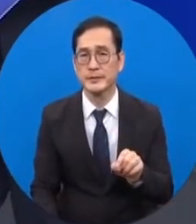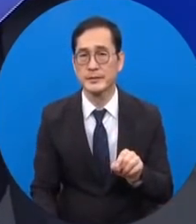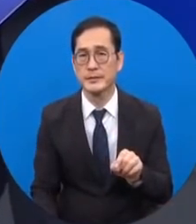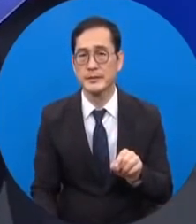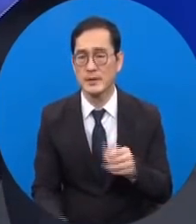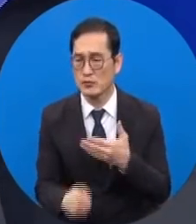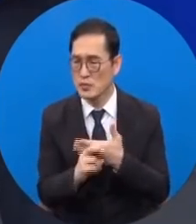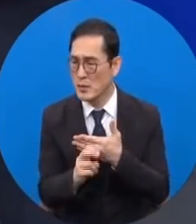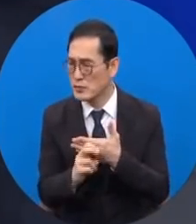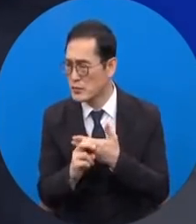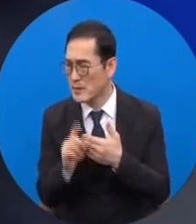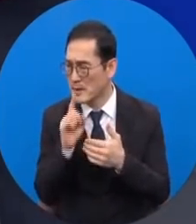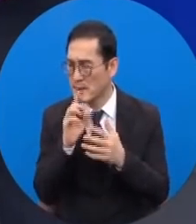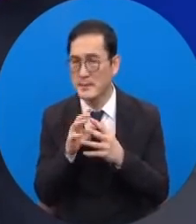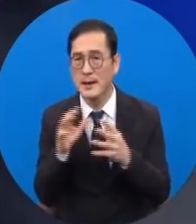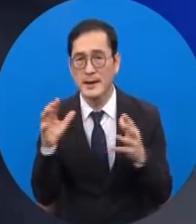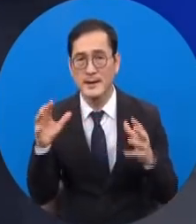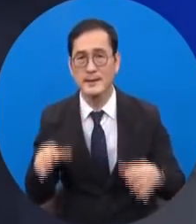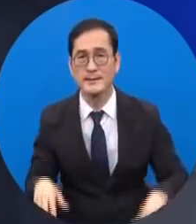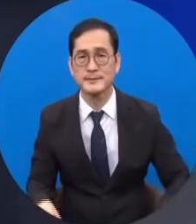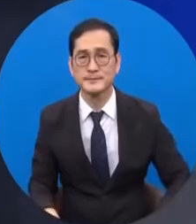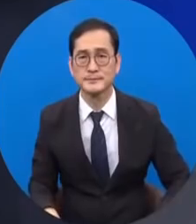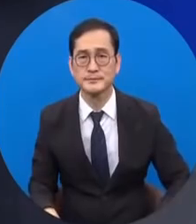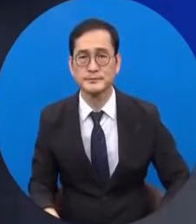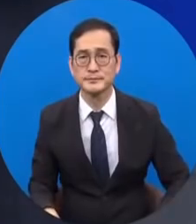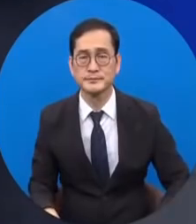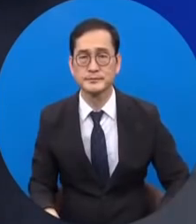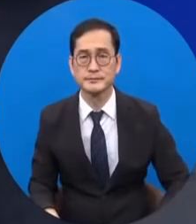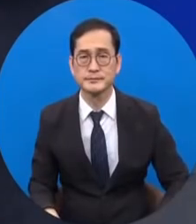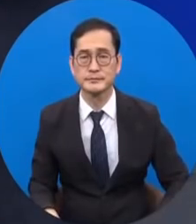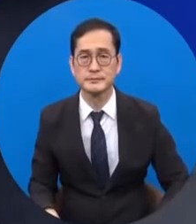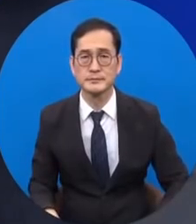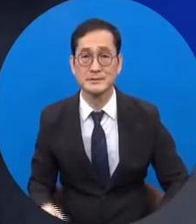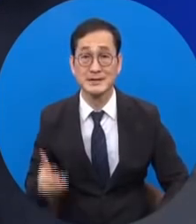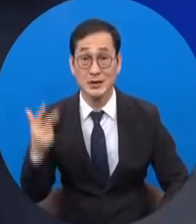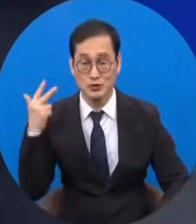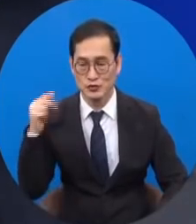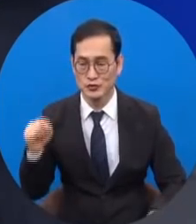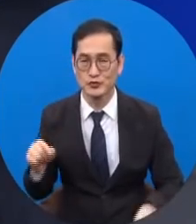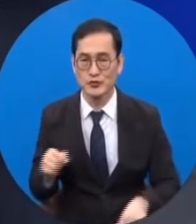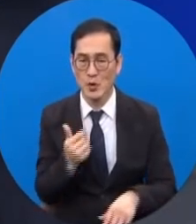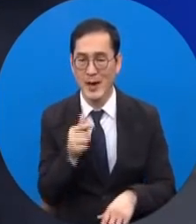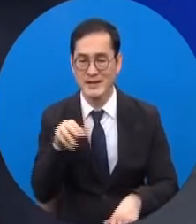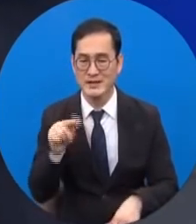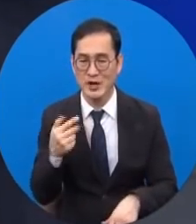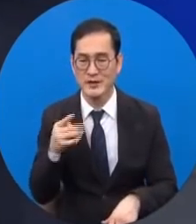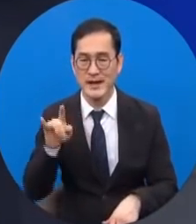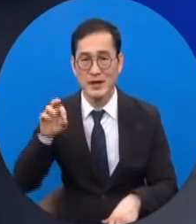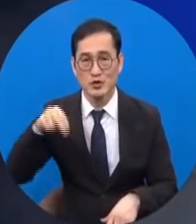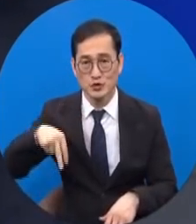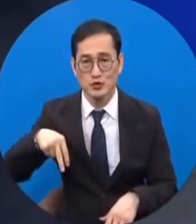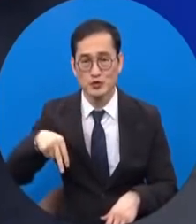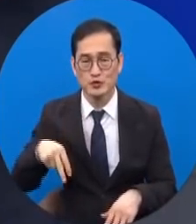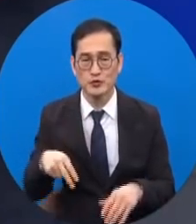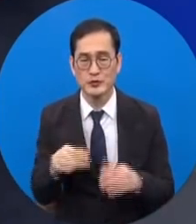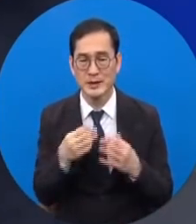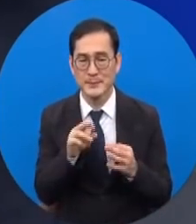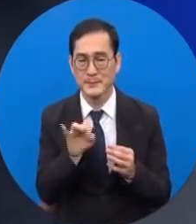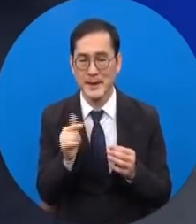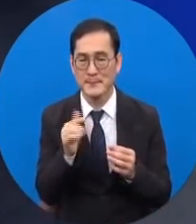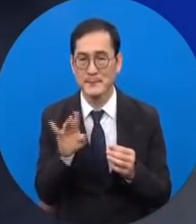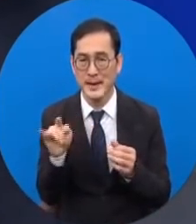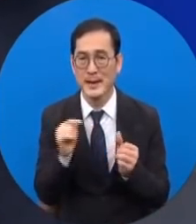떠오르고 있습니다 지난 주말 뉴스타파 에서요 화천 대유 김만 배씨의 녹취록을 추가로 공개했습니다